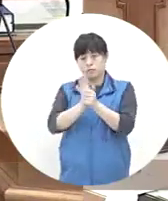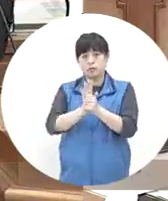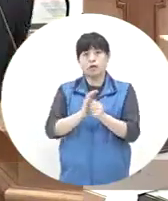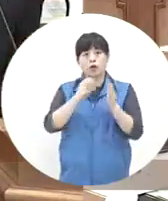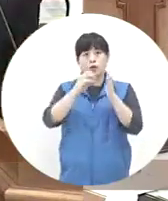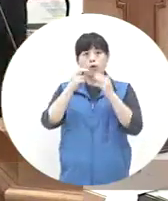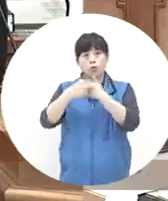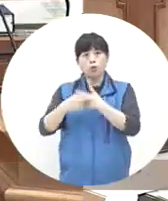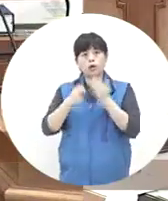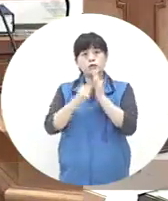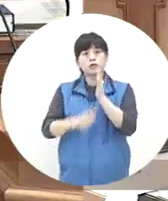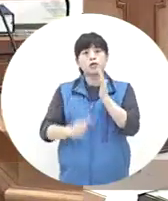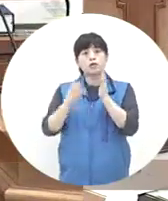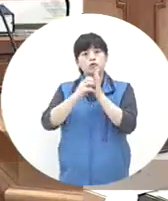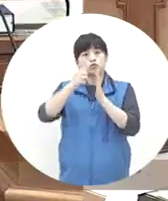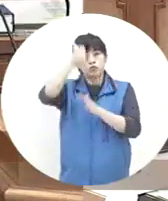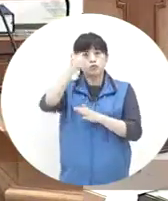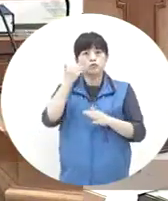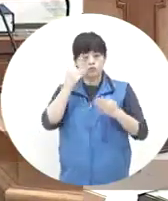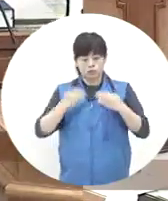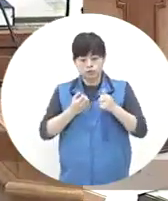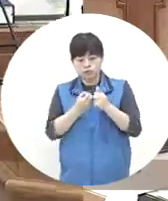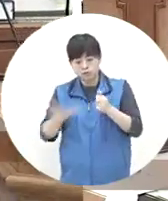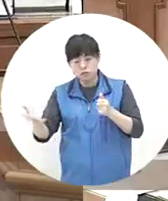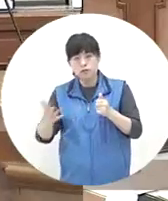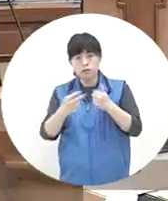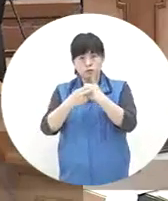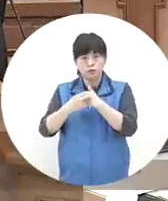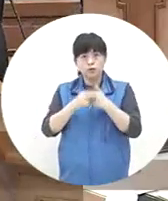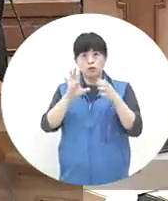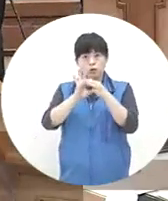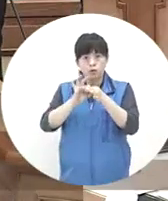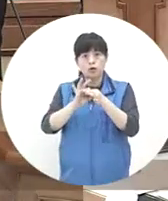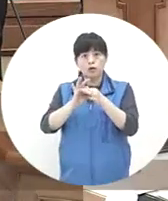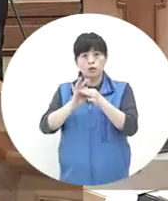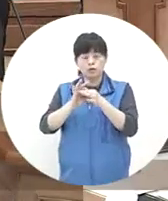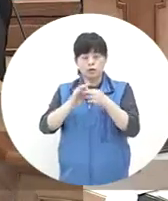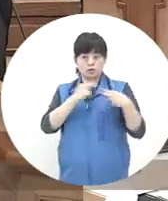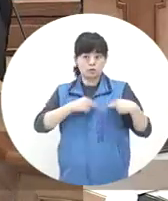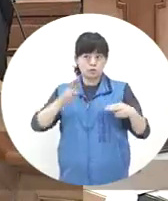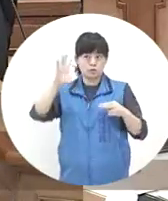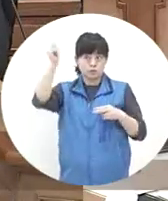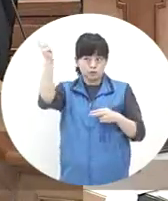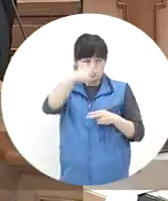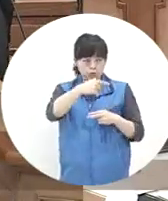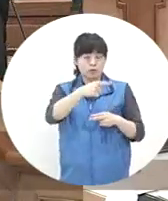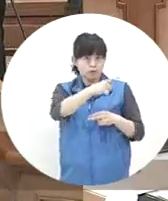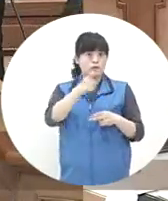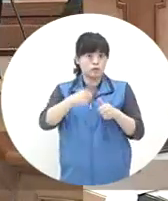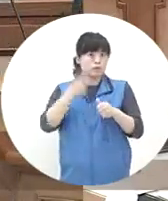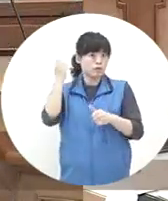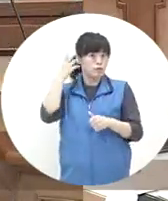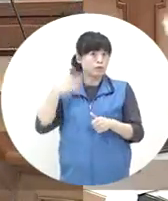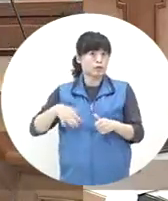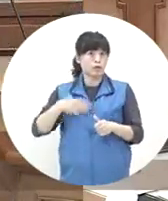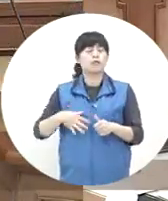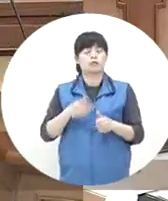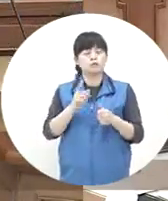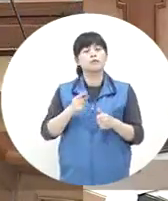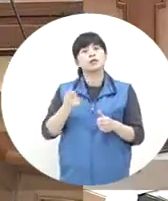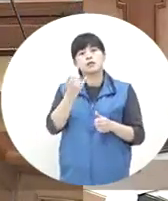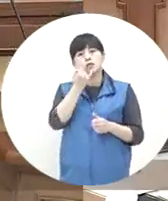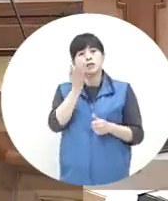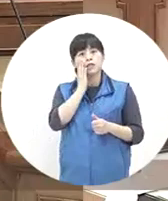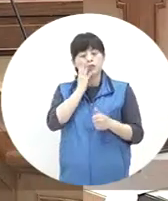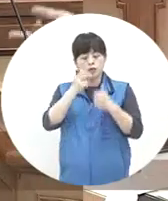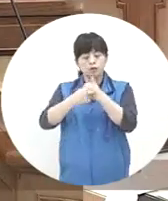长如果跟疫情或是跟卫生相关的，你们也会知道嘛，对不对？ 是。 好，那我很遗憾，我们的卫生